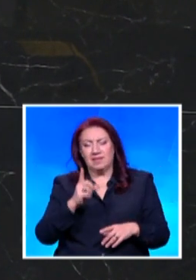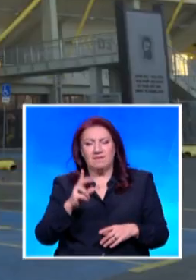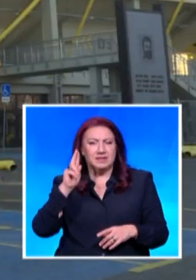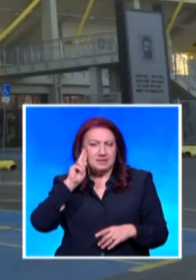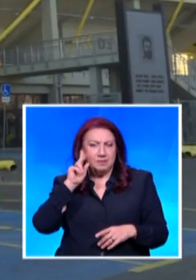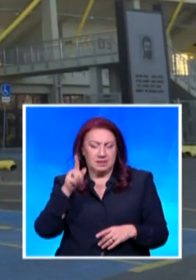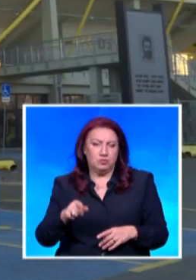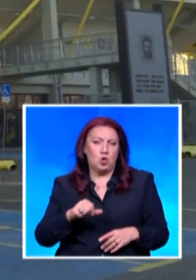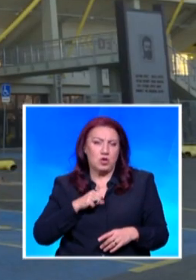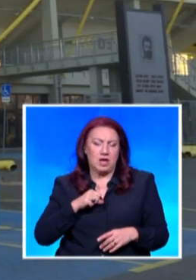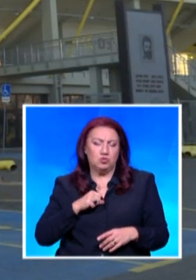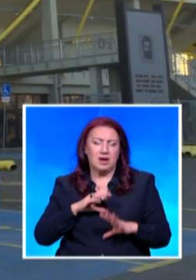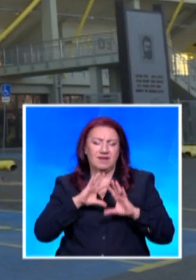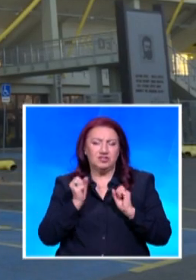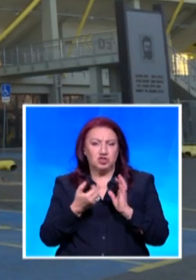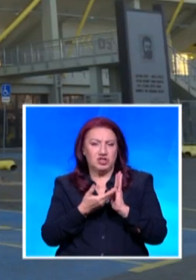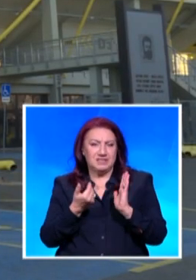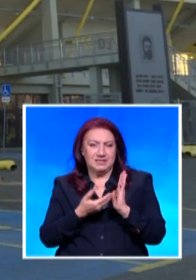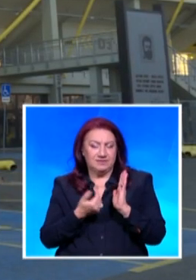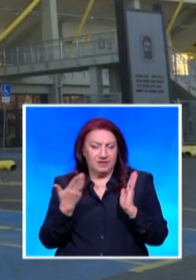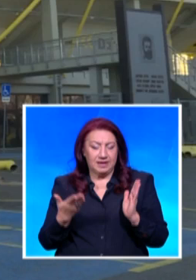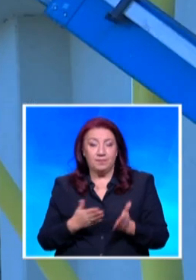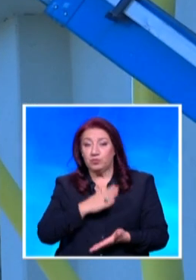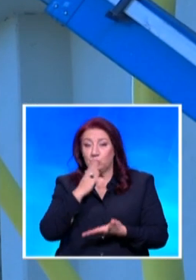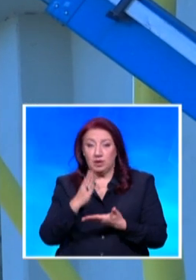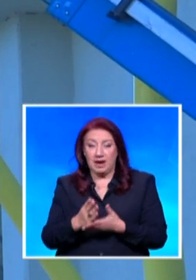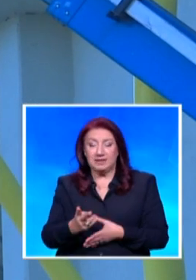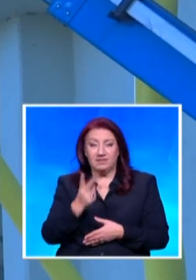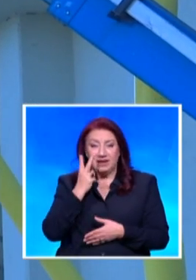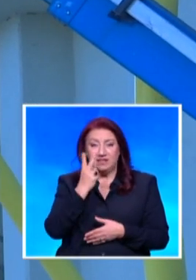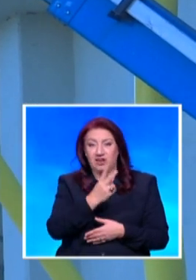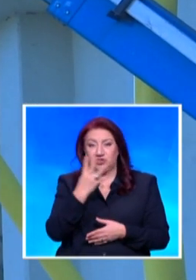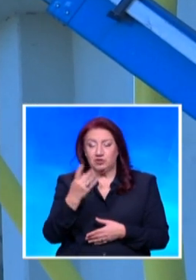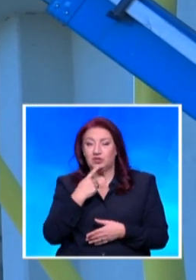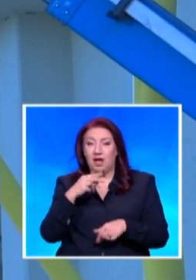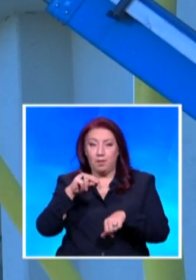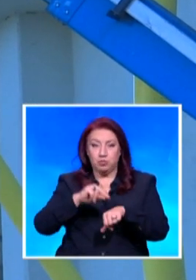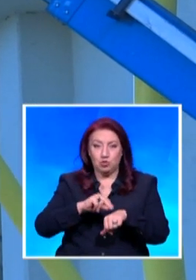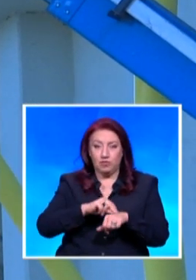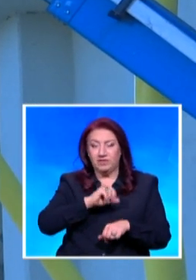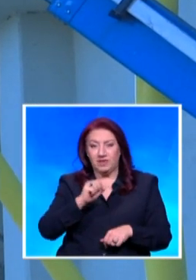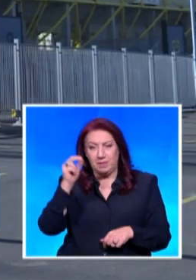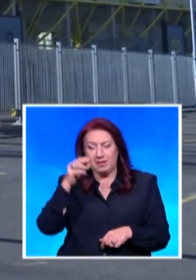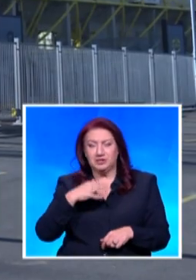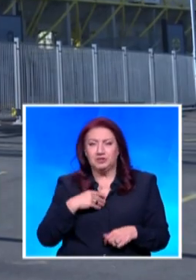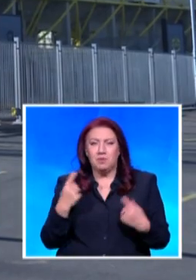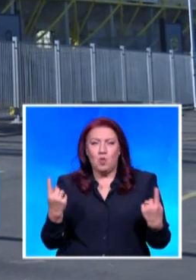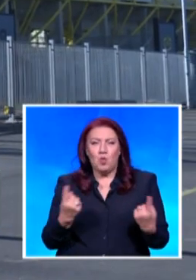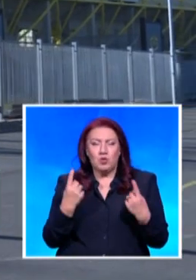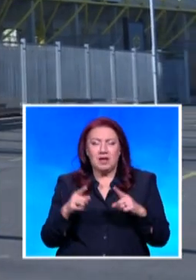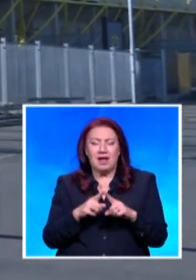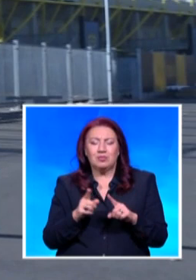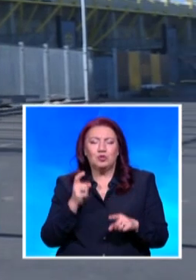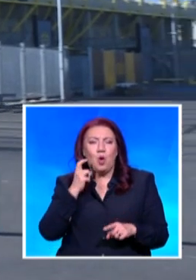стадиона да отговаря. До края на 2024 година Пловдив и България би трябвало да имат вече едно уникално спортно бижу, което може да